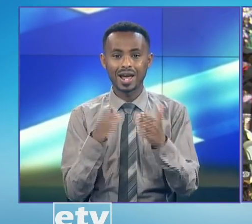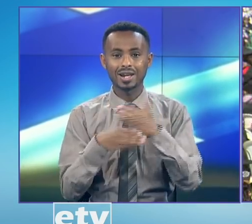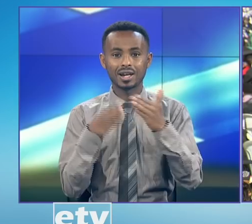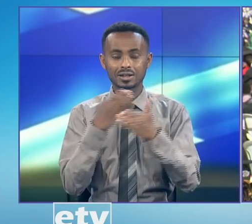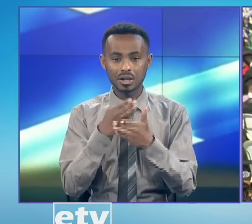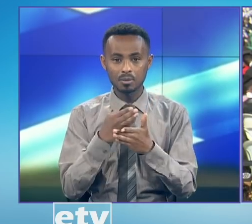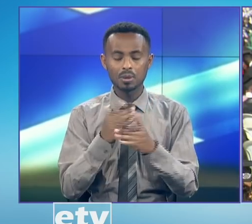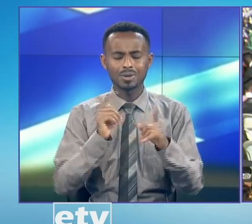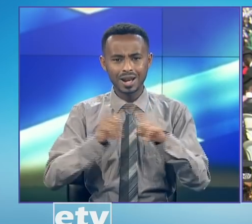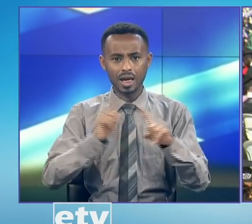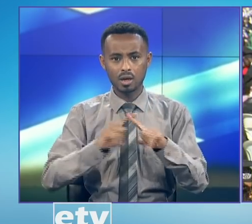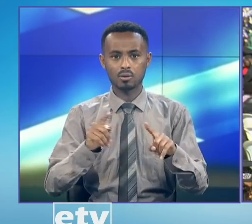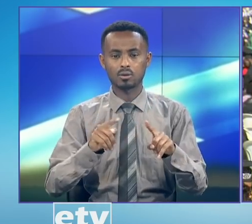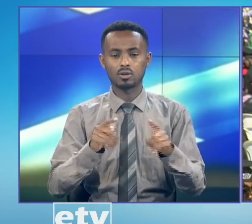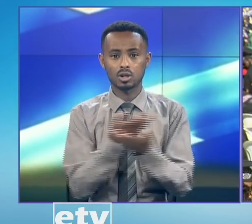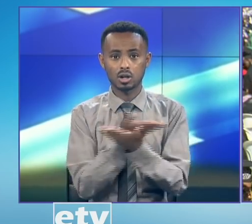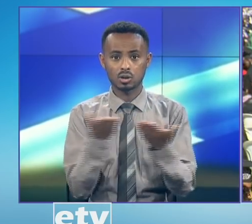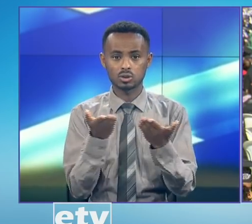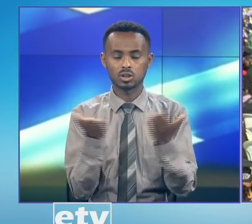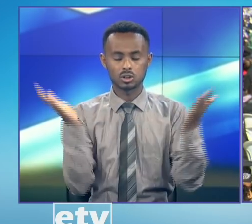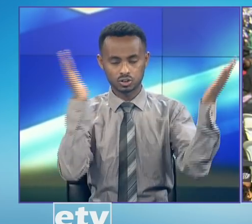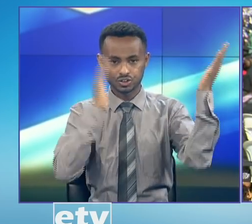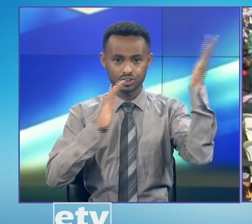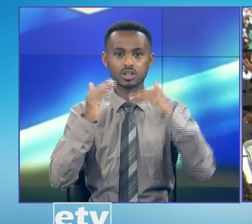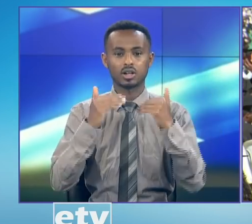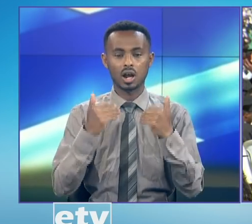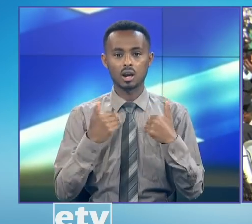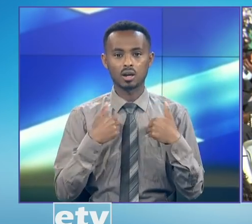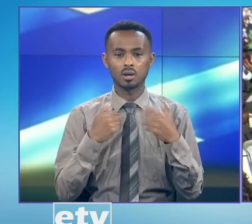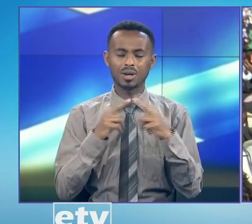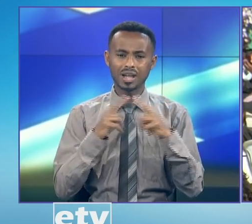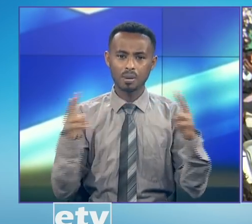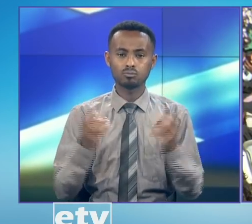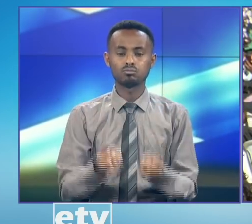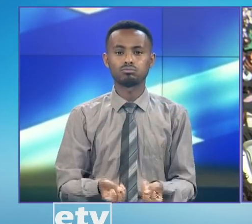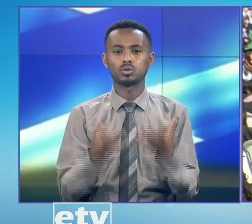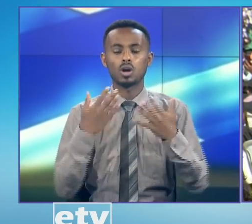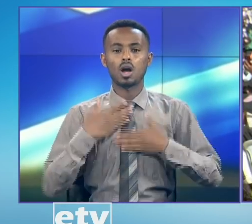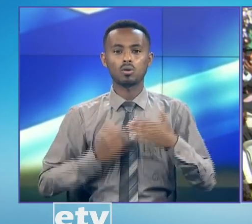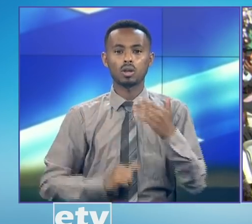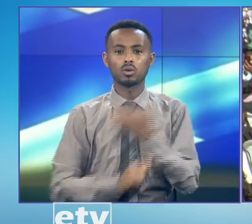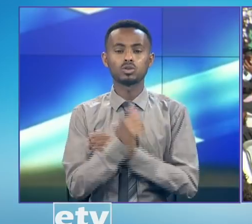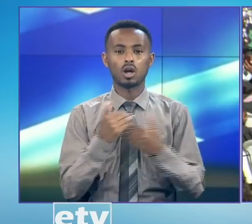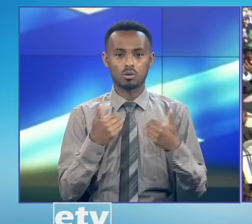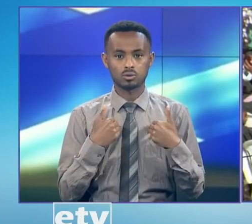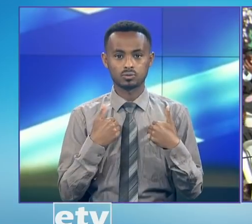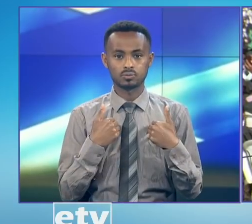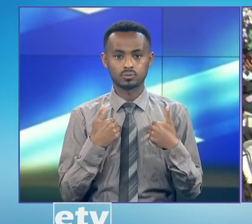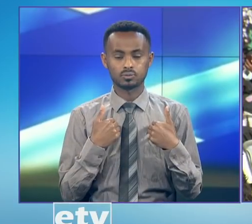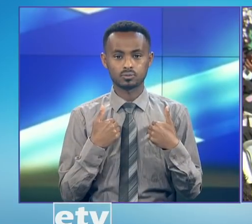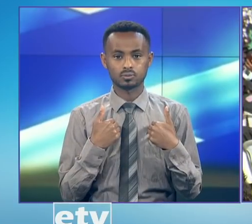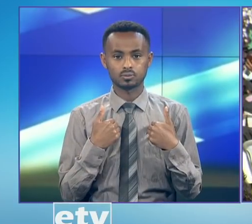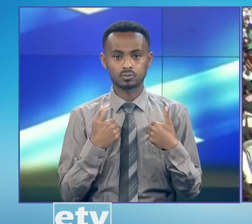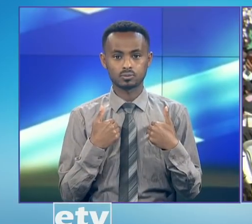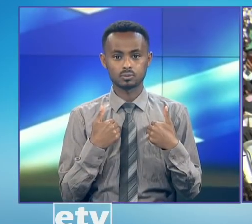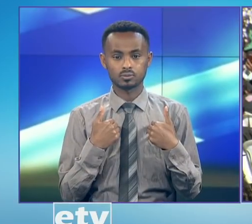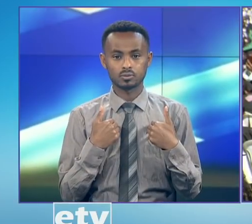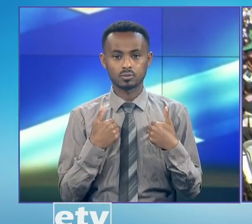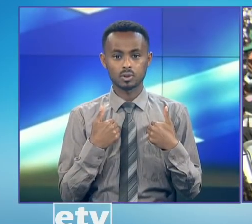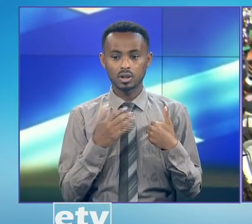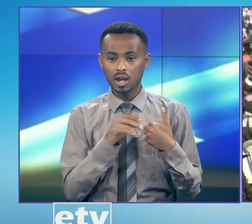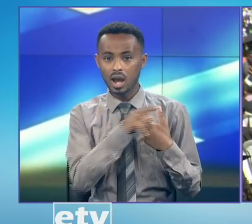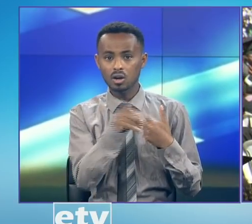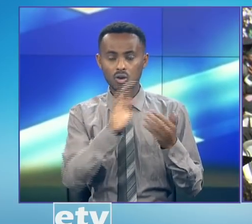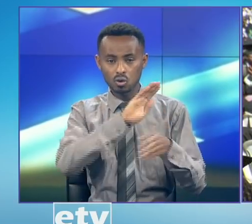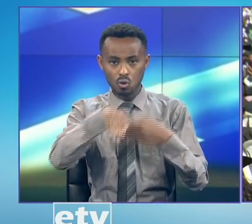ደረጃም በተለያዩ ነገሮች ችግር አለ። በጣም ብዙ አካል ጉዳተኞች አሉ። እና